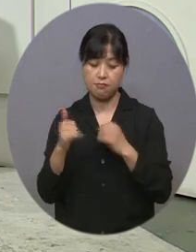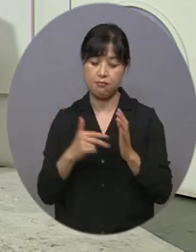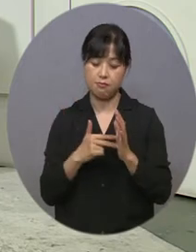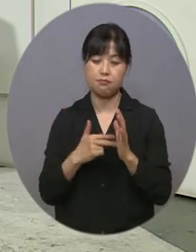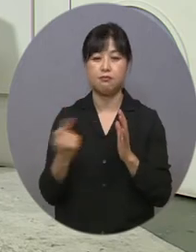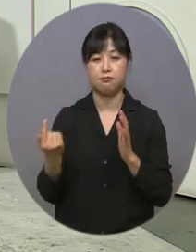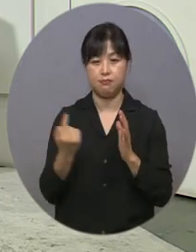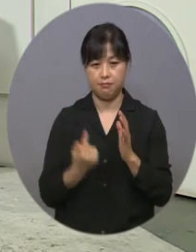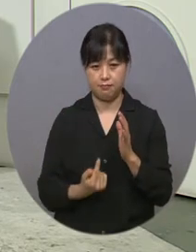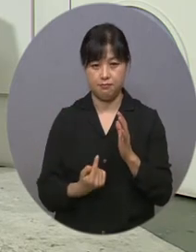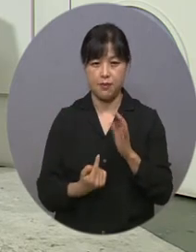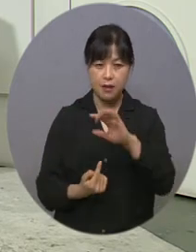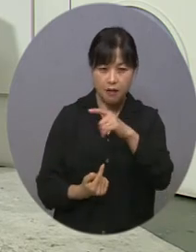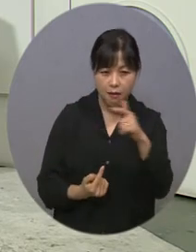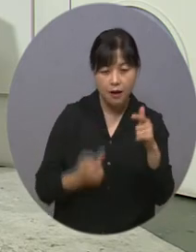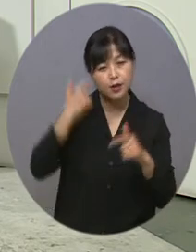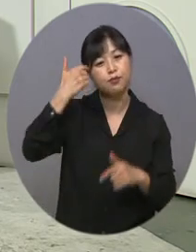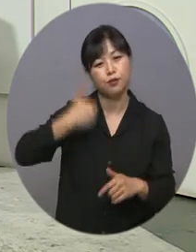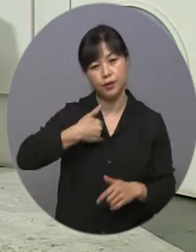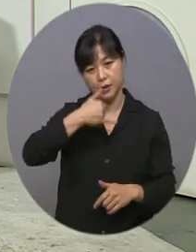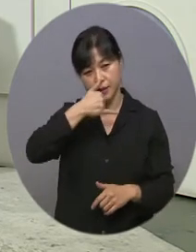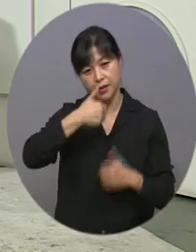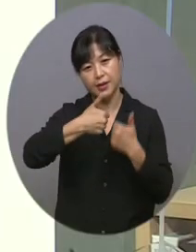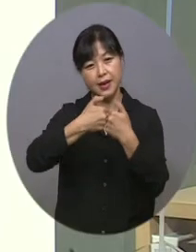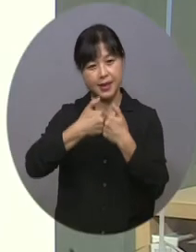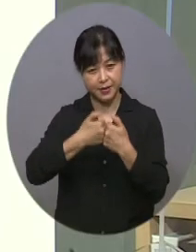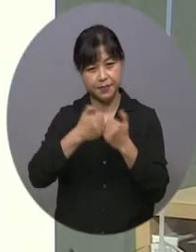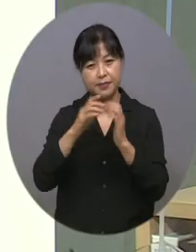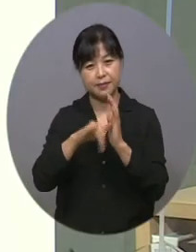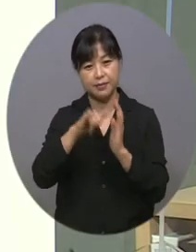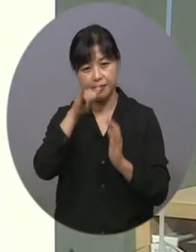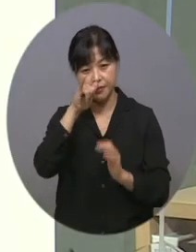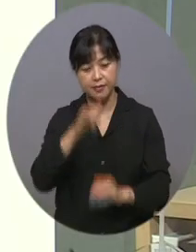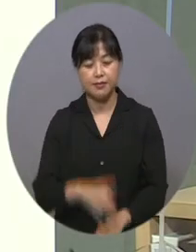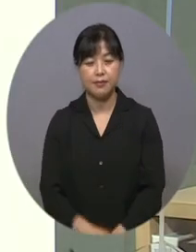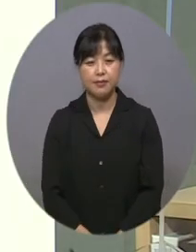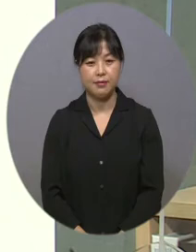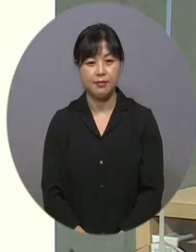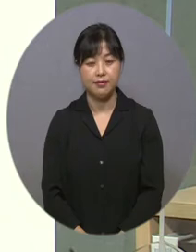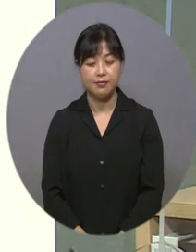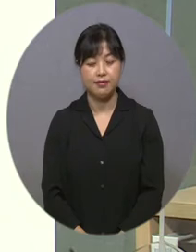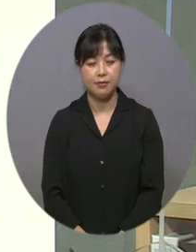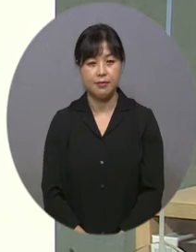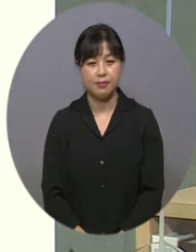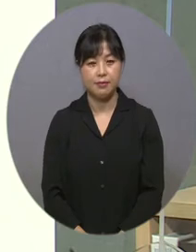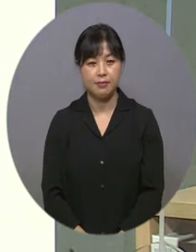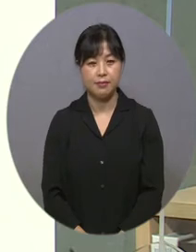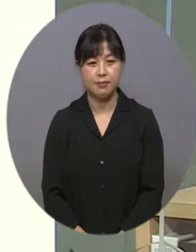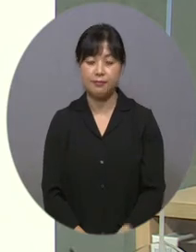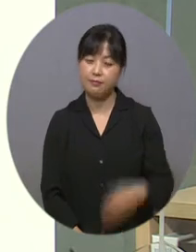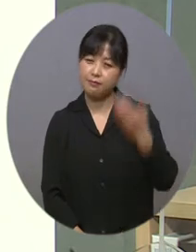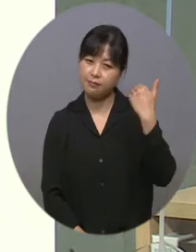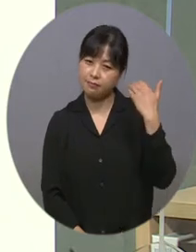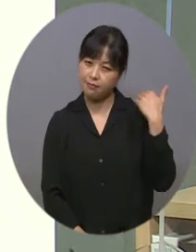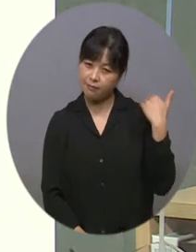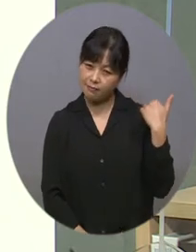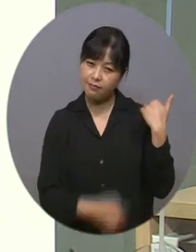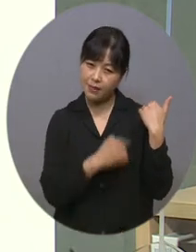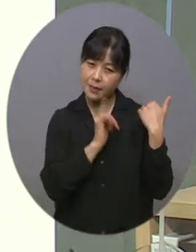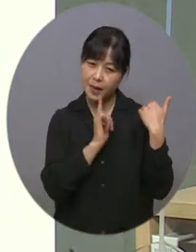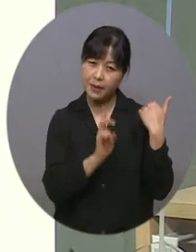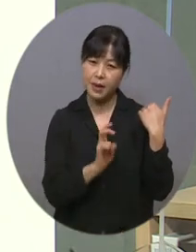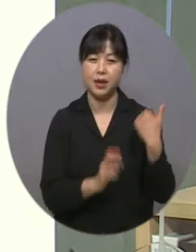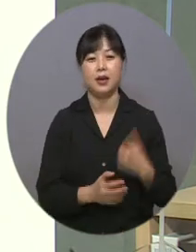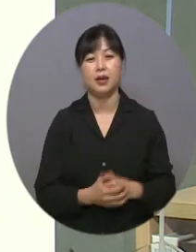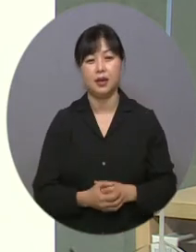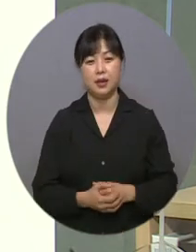저희들을 찾아와가지고 이것저것 물어보기도 하고 뭐 상담도 하고 합니다. 실제로. 아 그렇습니까? 예. 그 오래전 얘기가 될진